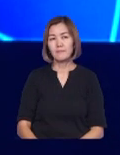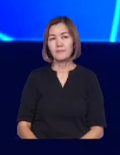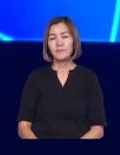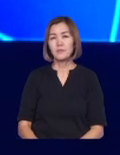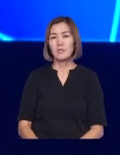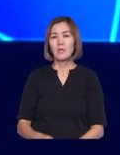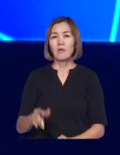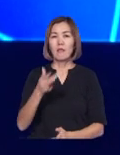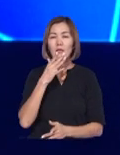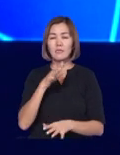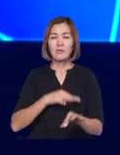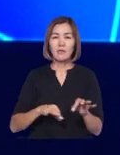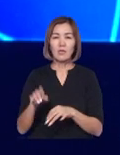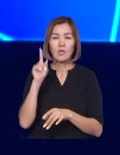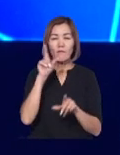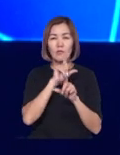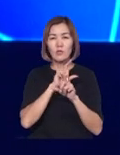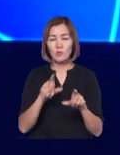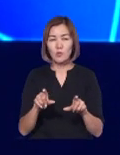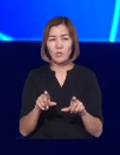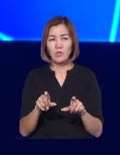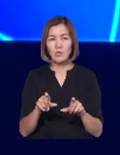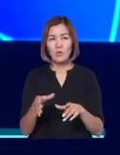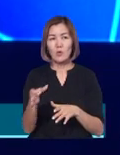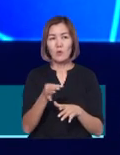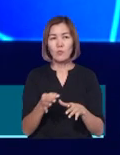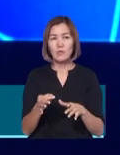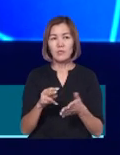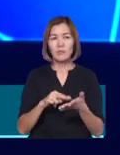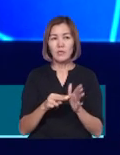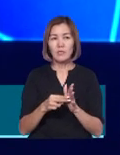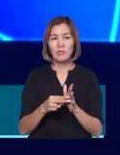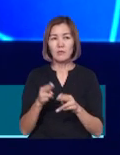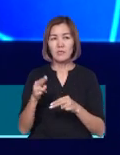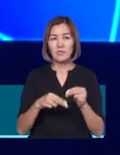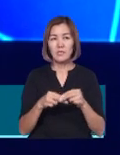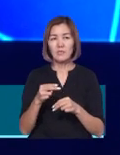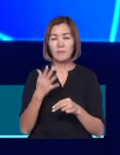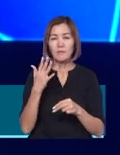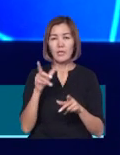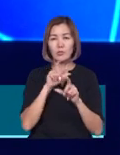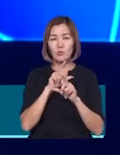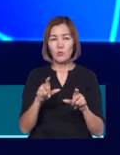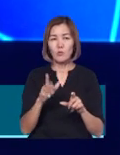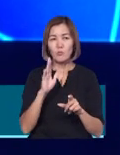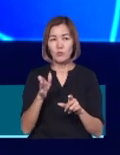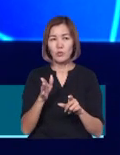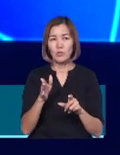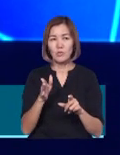рамках национального проекта «Комфортная школа» в области планируется строительство еще 5 школ, это